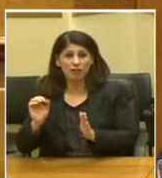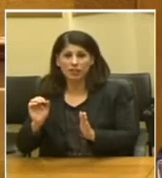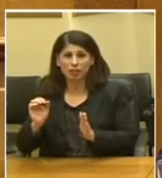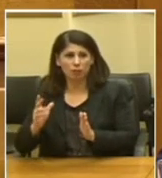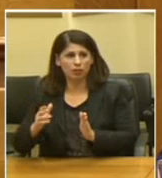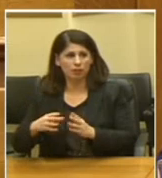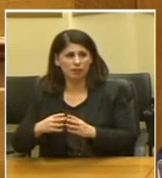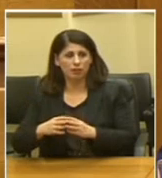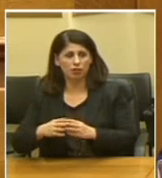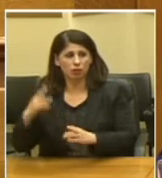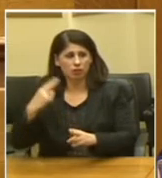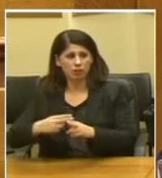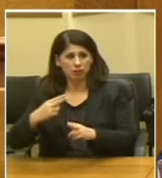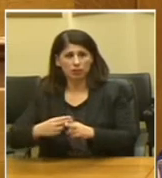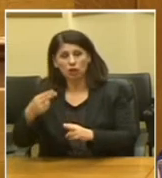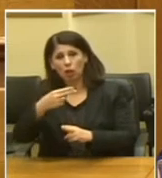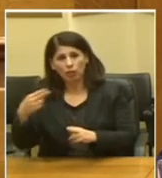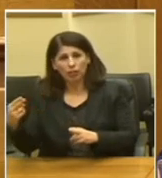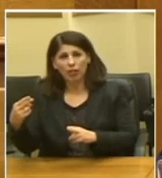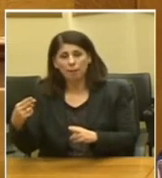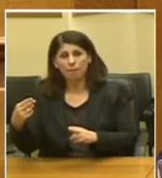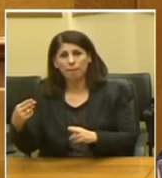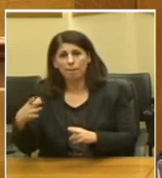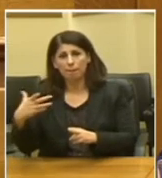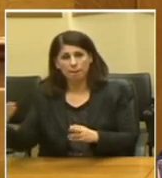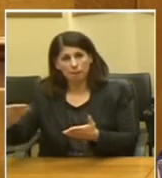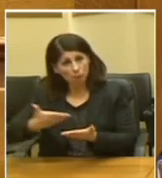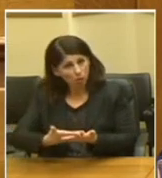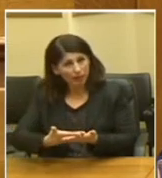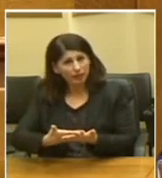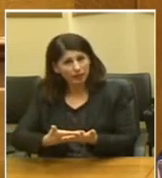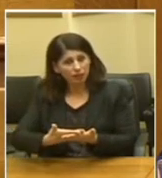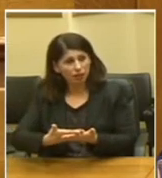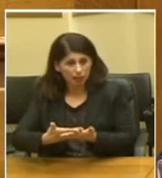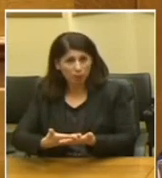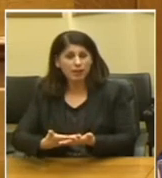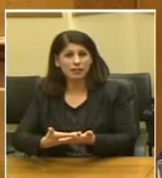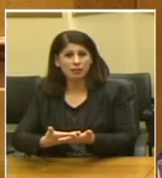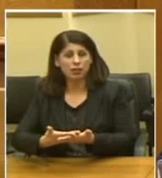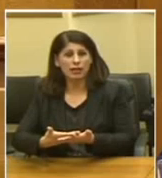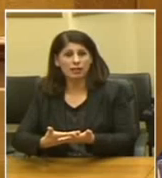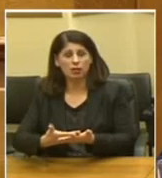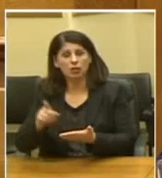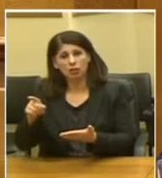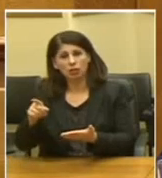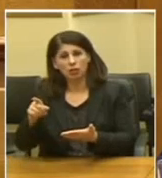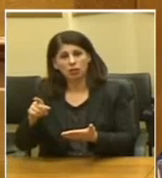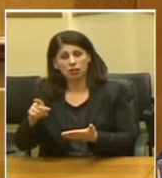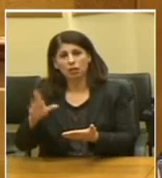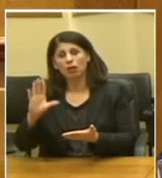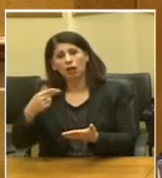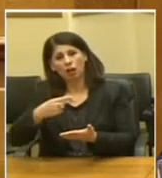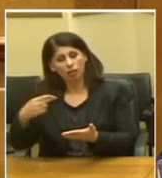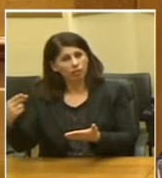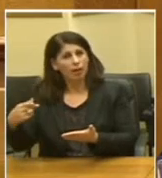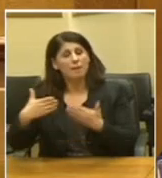το κρίσιμο θέμα που διαρκώς θέτεται για την επιμονή μας σε δύσκολες στιγμές, δεν έχουμε ανοιχτούς